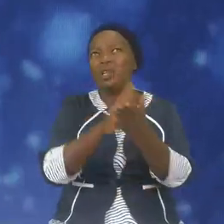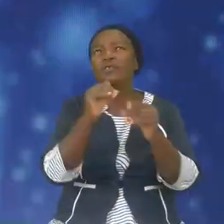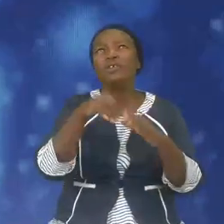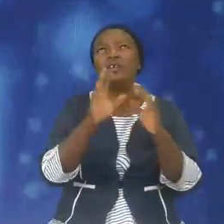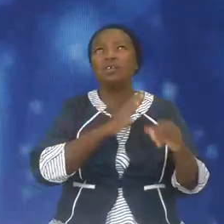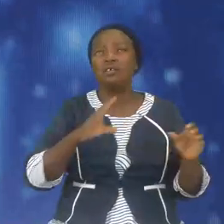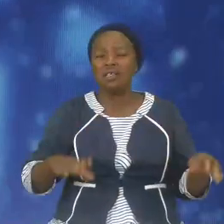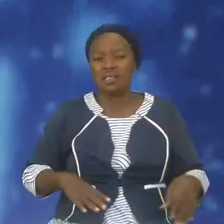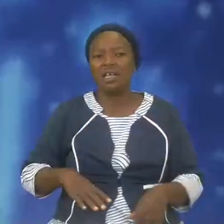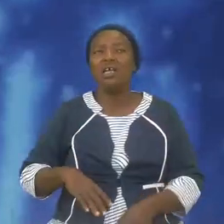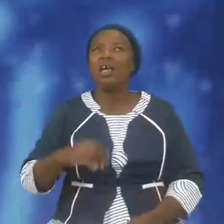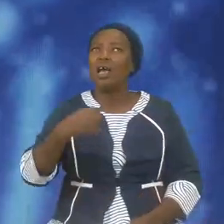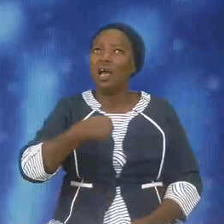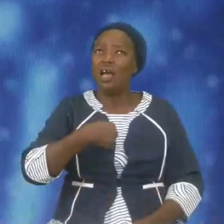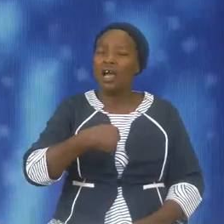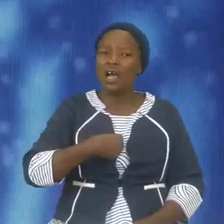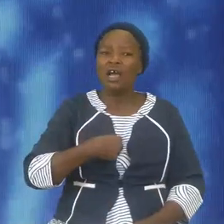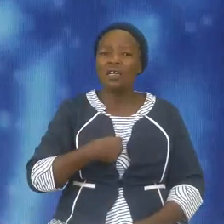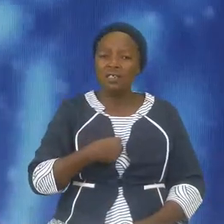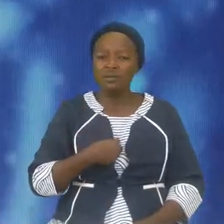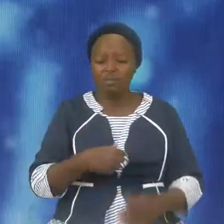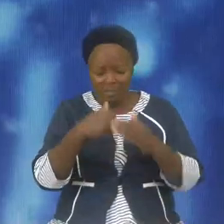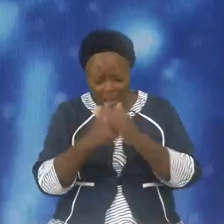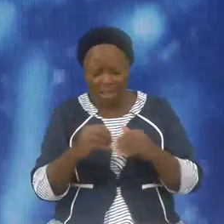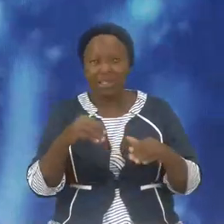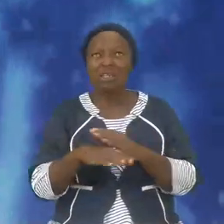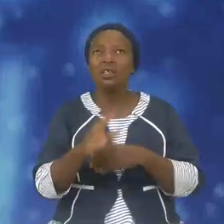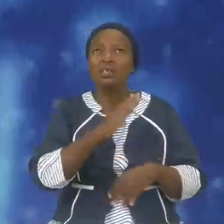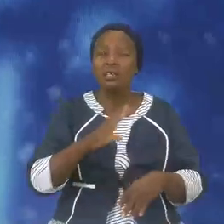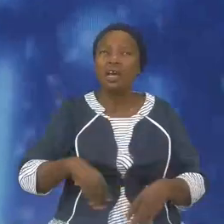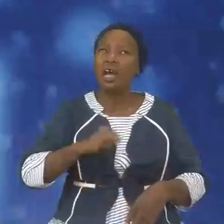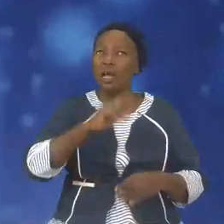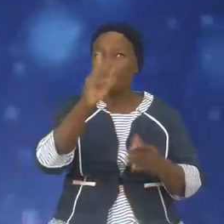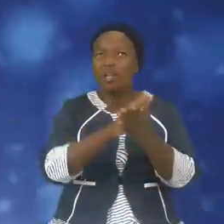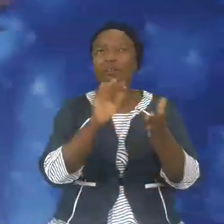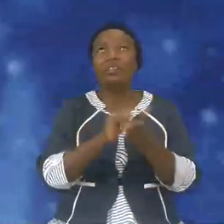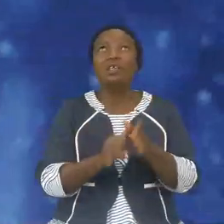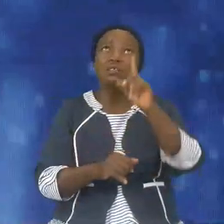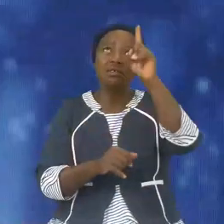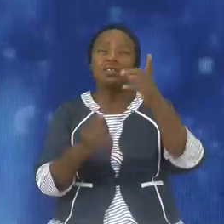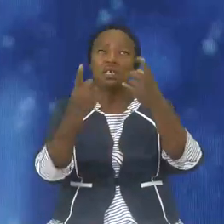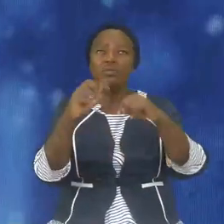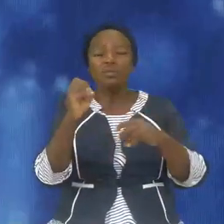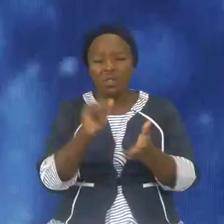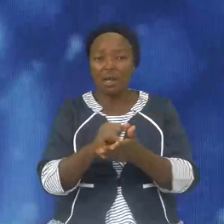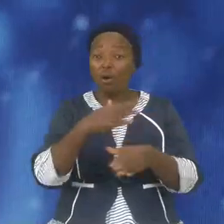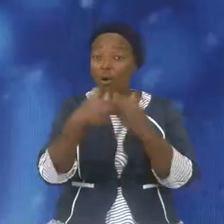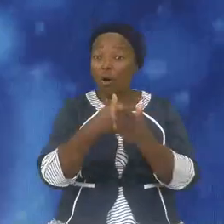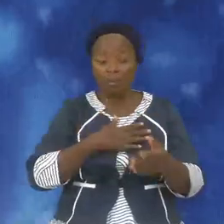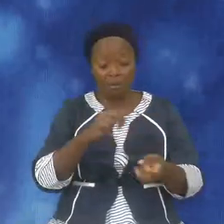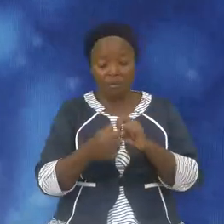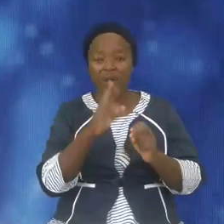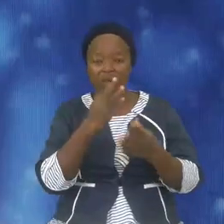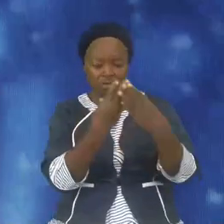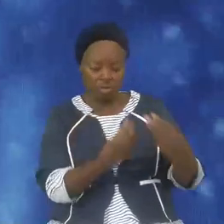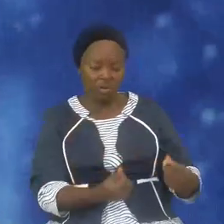sauvés. Celui qui dit je crois en Christ, je me cache en Christ, je me réfugie en Christ, je crois qu'il est venu afin que tous mes problèmes